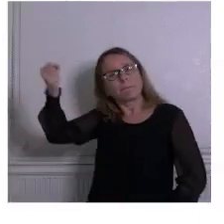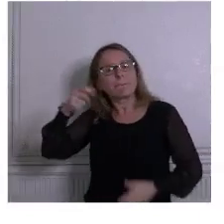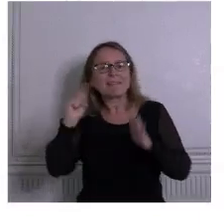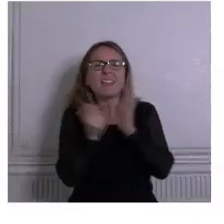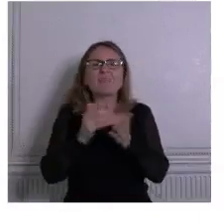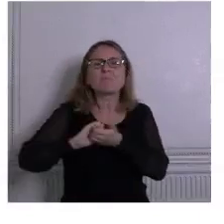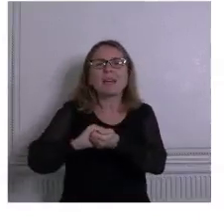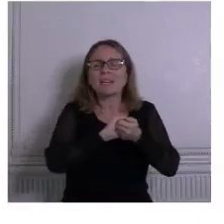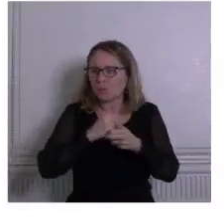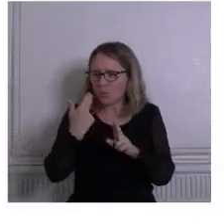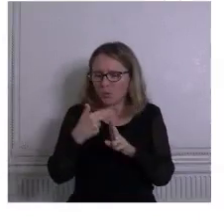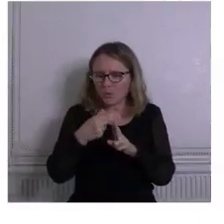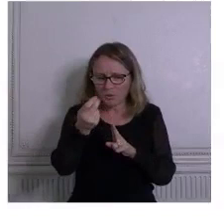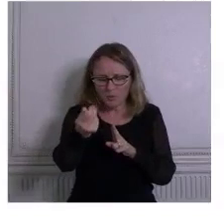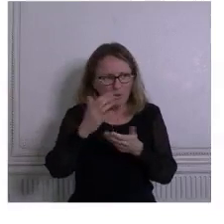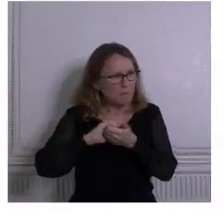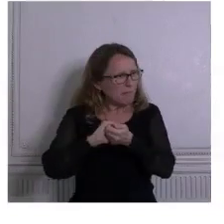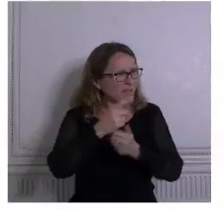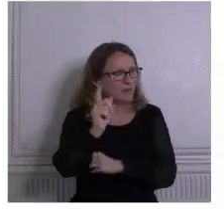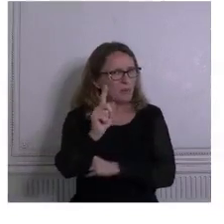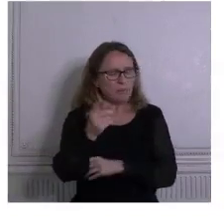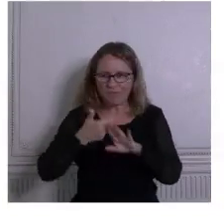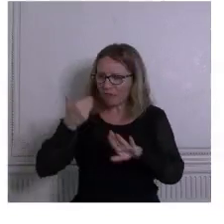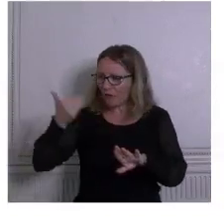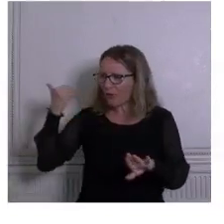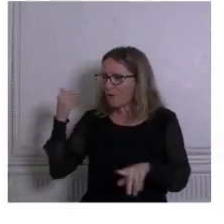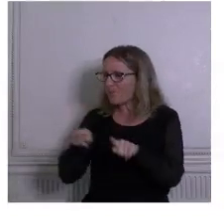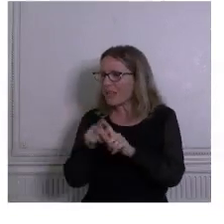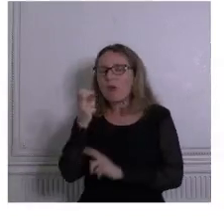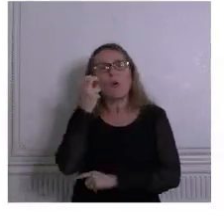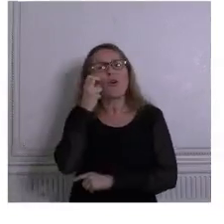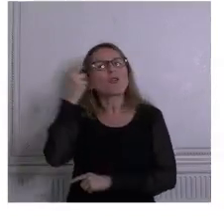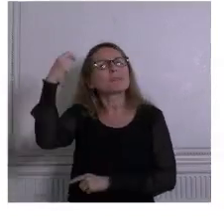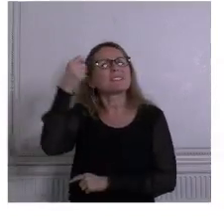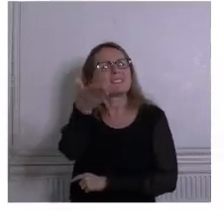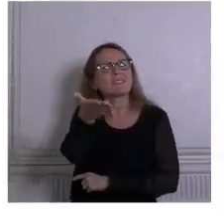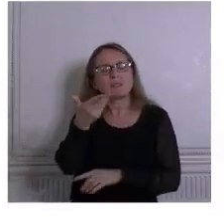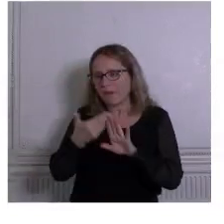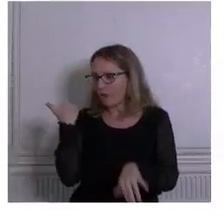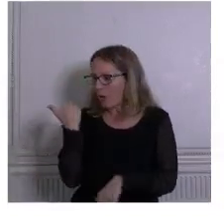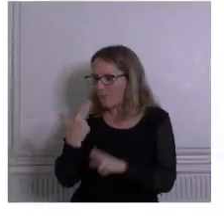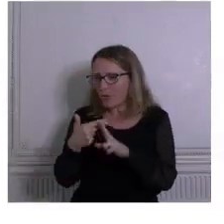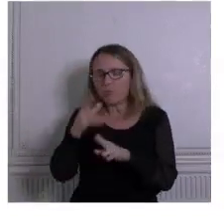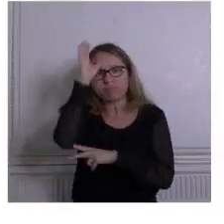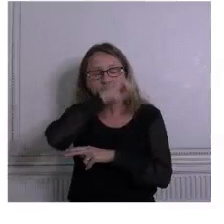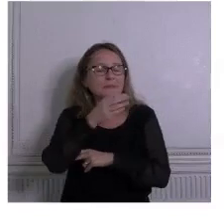bonnes pratiques, moins éclairé, fermer les portes, moins chauffé, et favoriser les déplacements